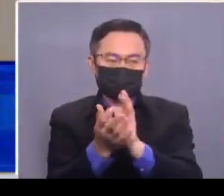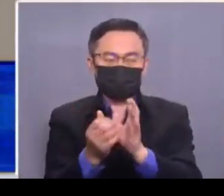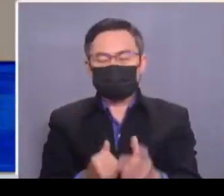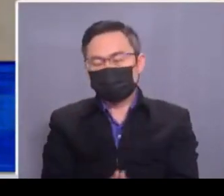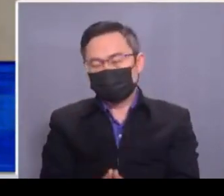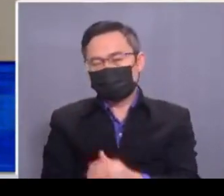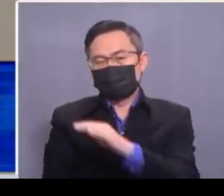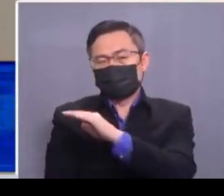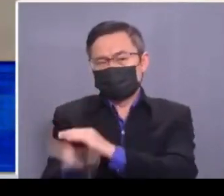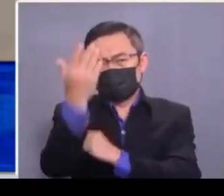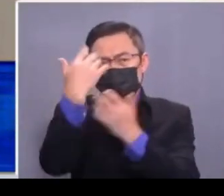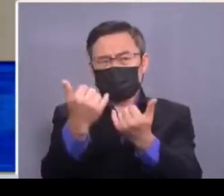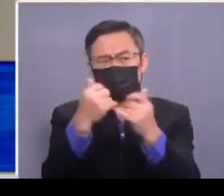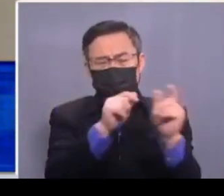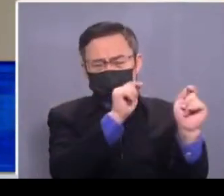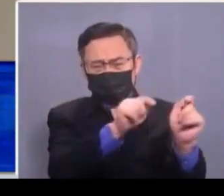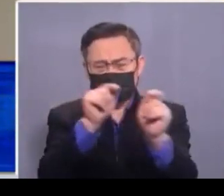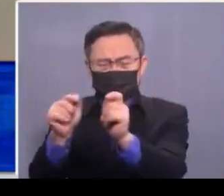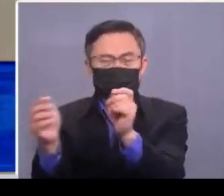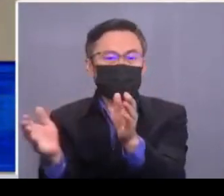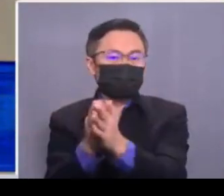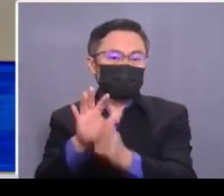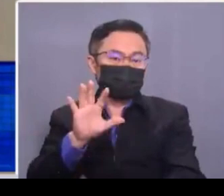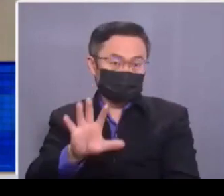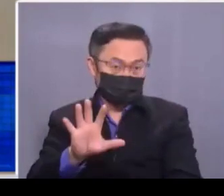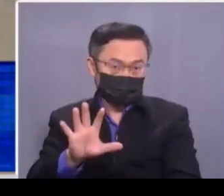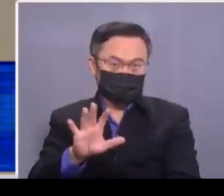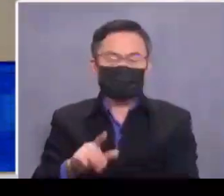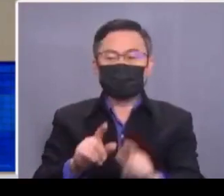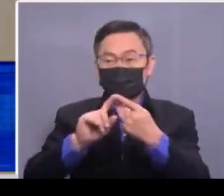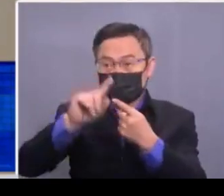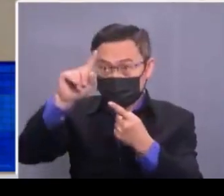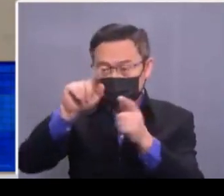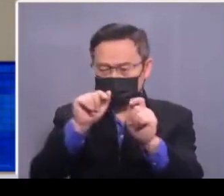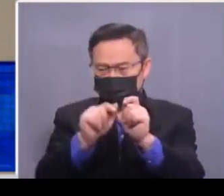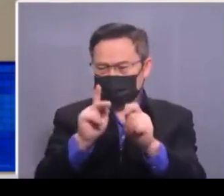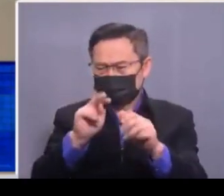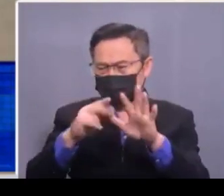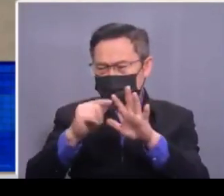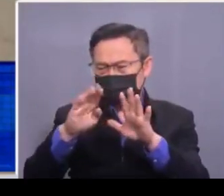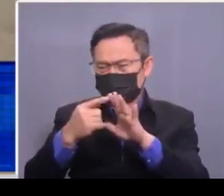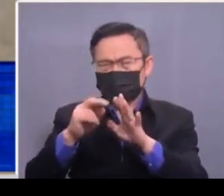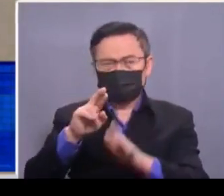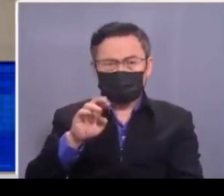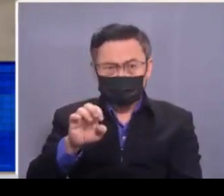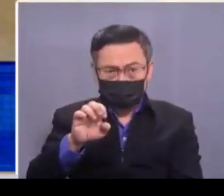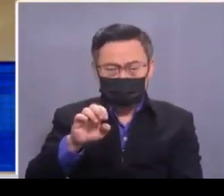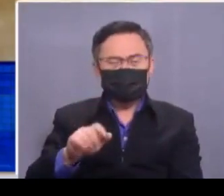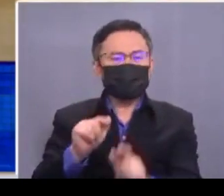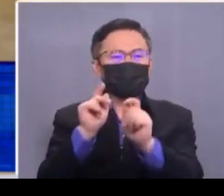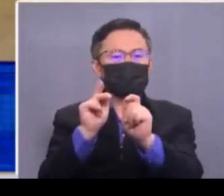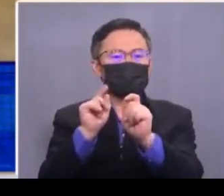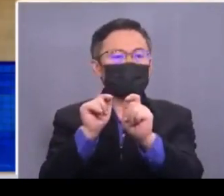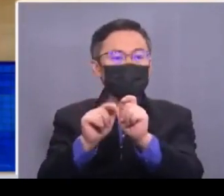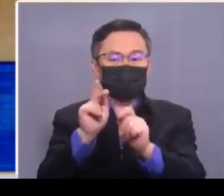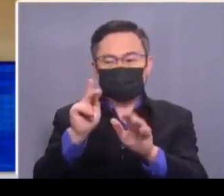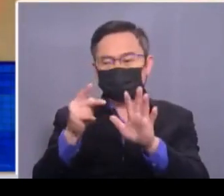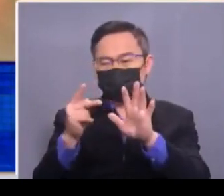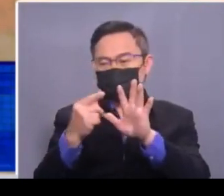นะคะถ้าอำเภอด้วยกันมีอำเภอกระบุรีอำเภอละอุ่นอำเภอเมืองกับเออ